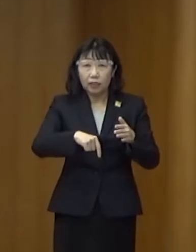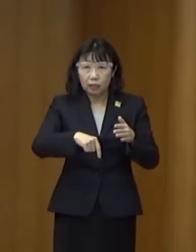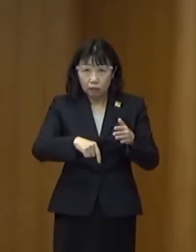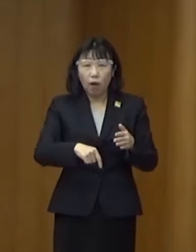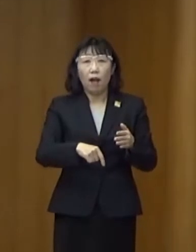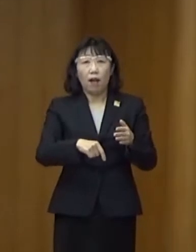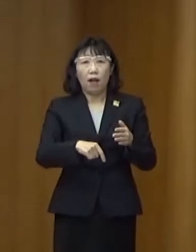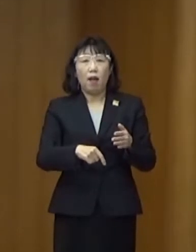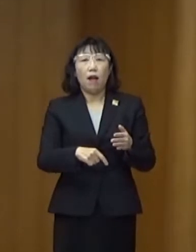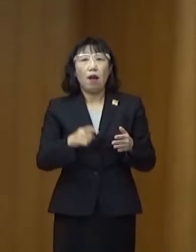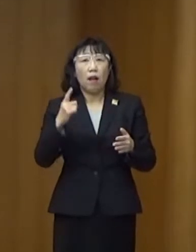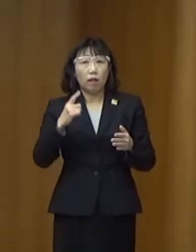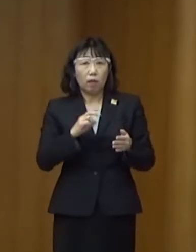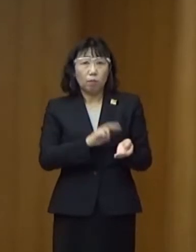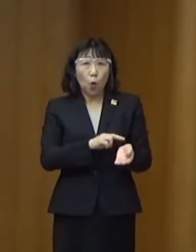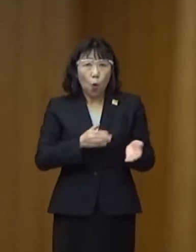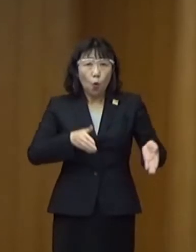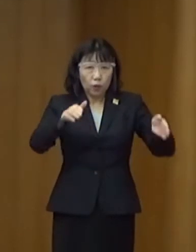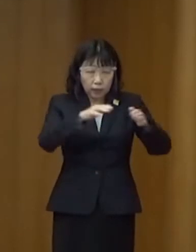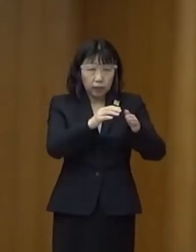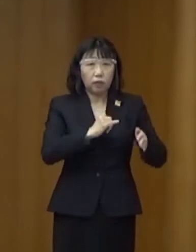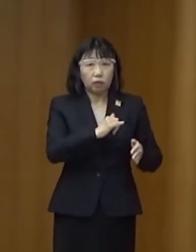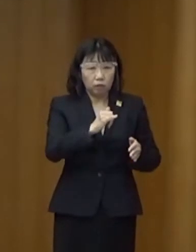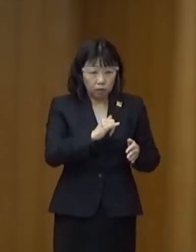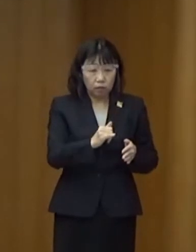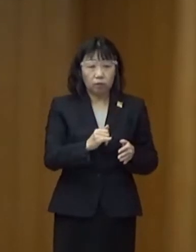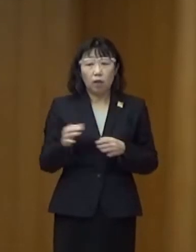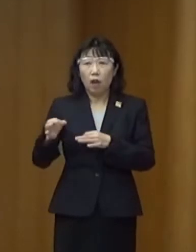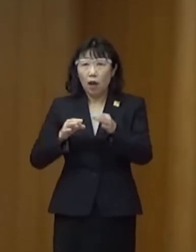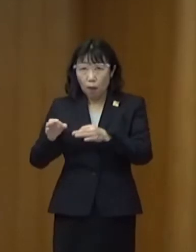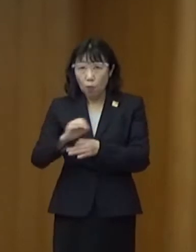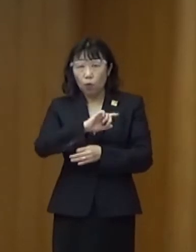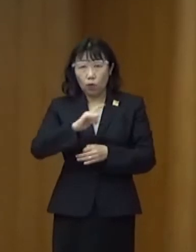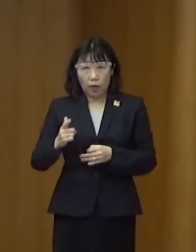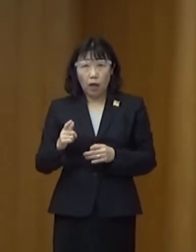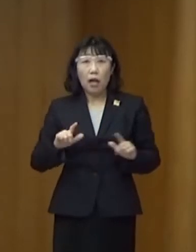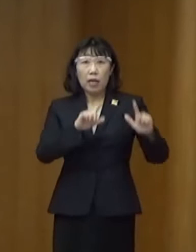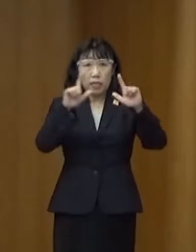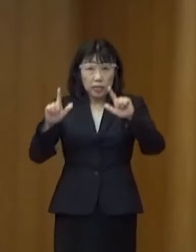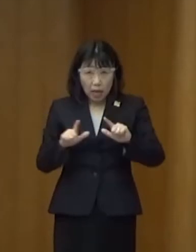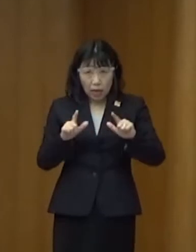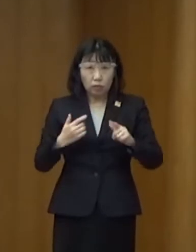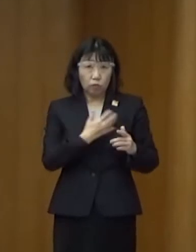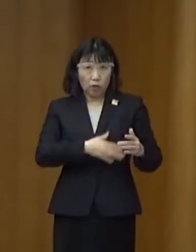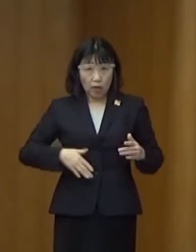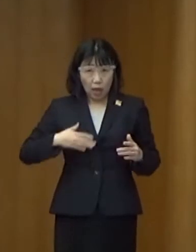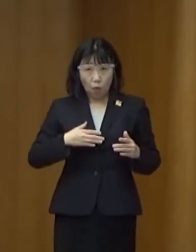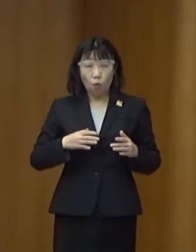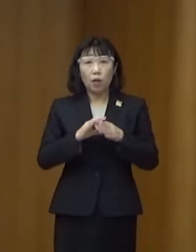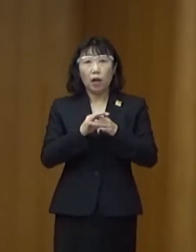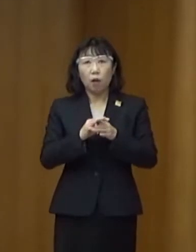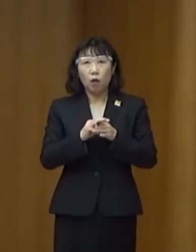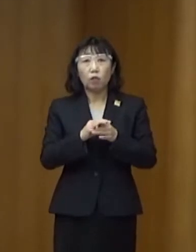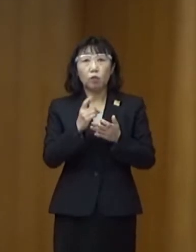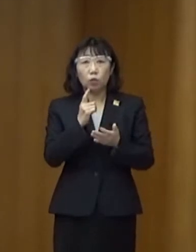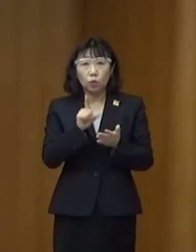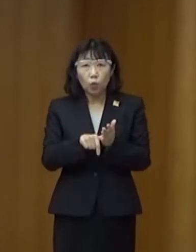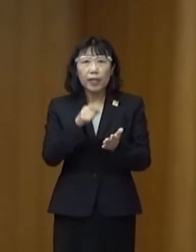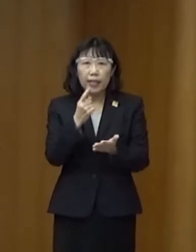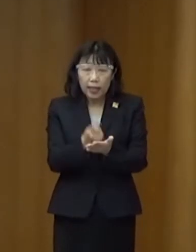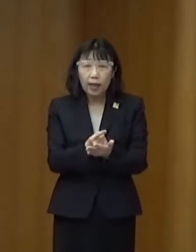通院や買い物など、生活や健康に関わる場合を除いて、外出の